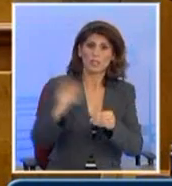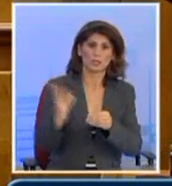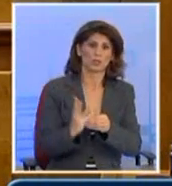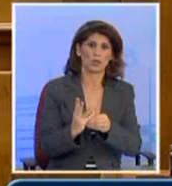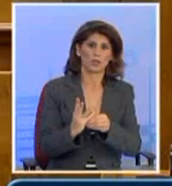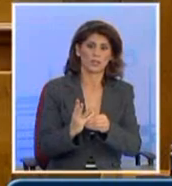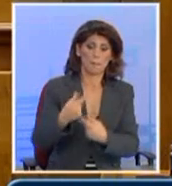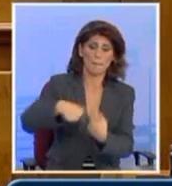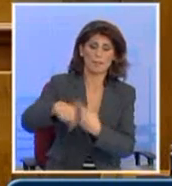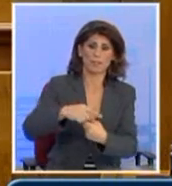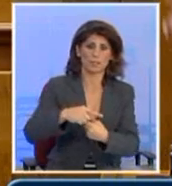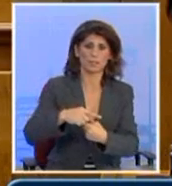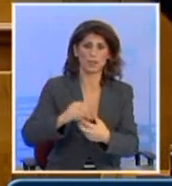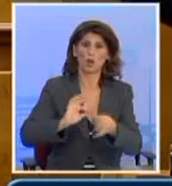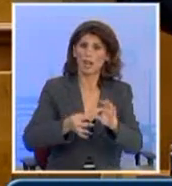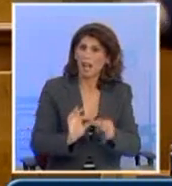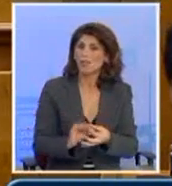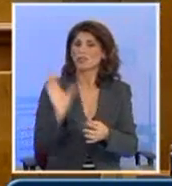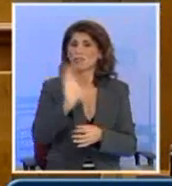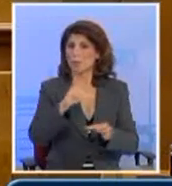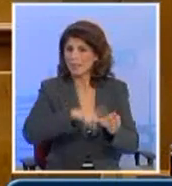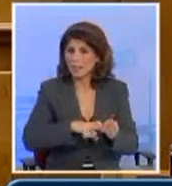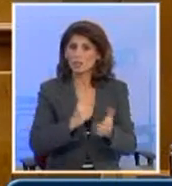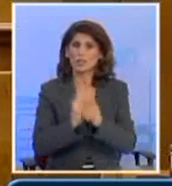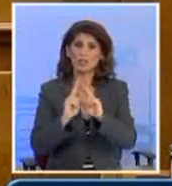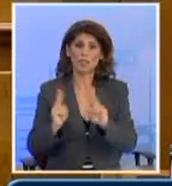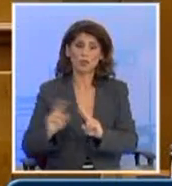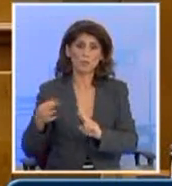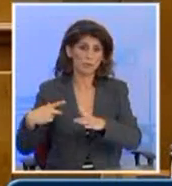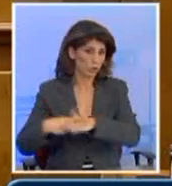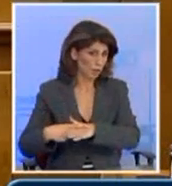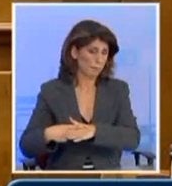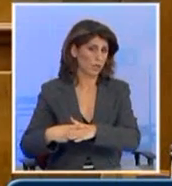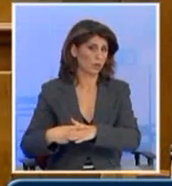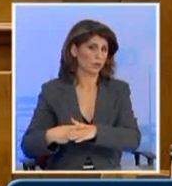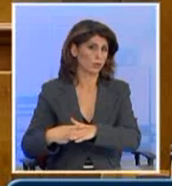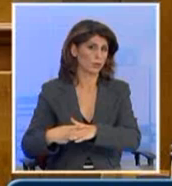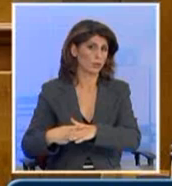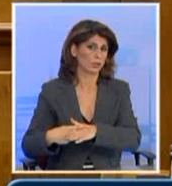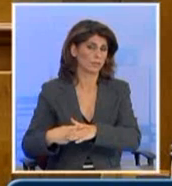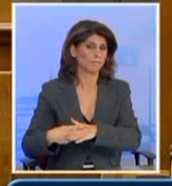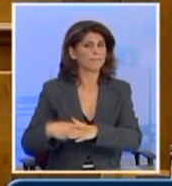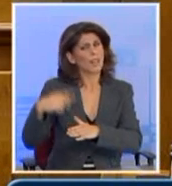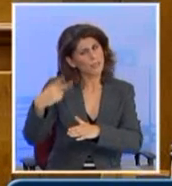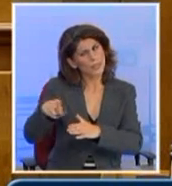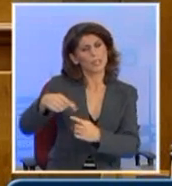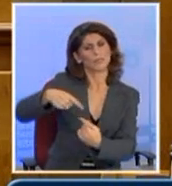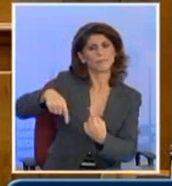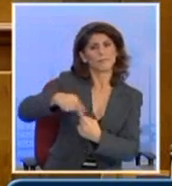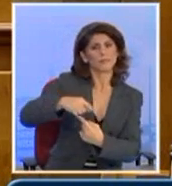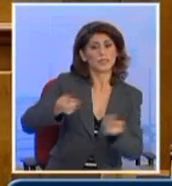Τρόικας μεταξύ οργάνων, μεταξύ Ευρωπαϊκής Ένωσης και Διεθνούς Νομισματικού Ταμείου, εκκρεμότητες